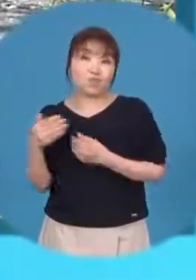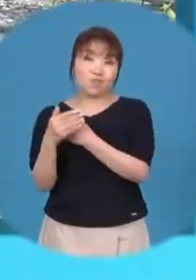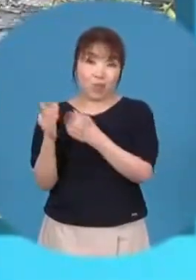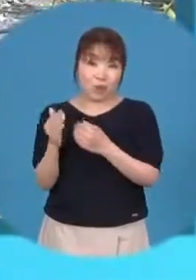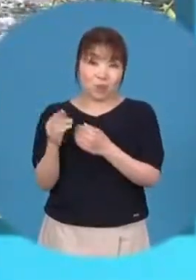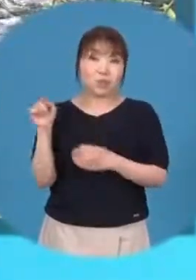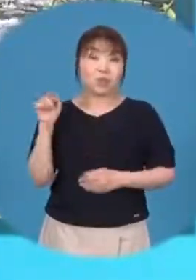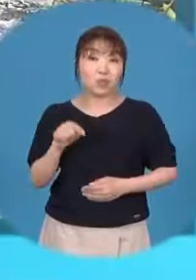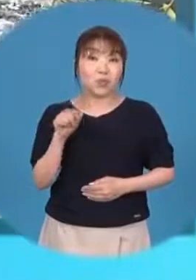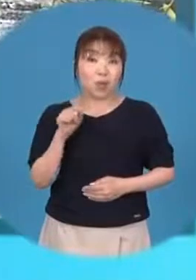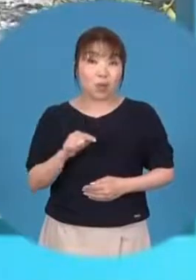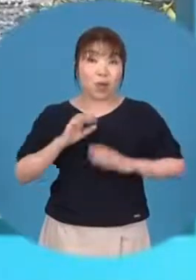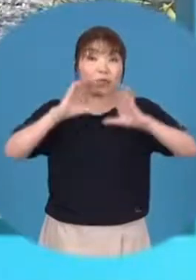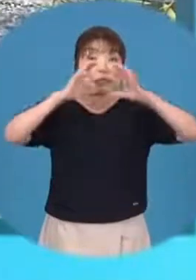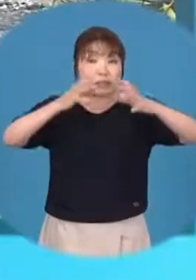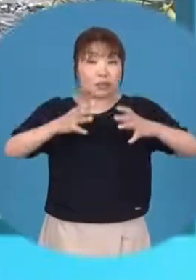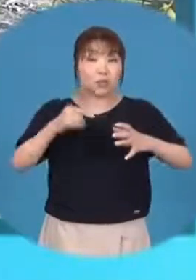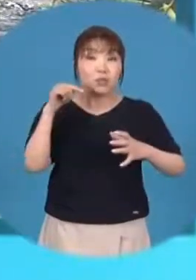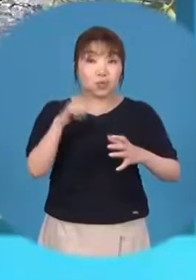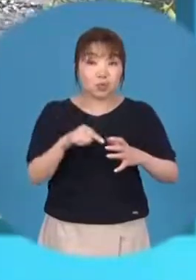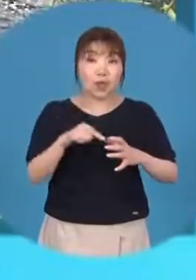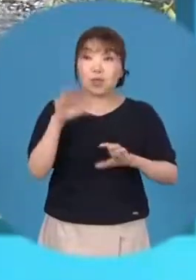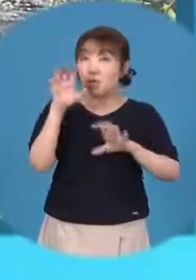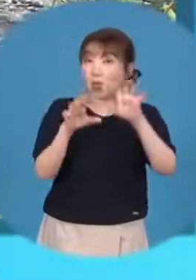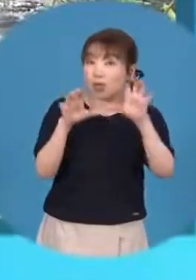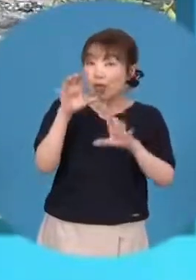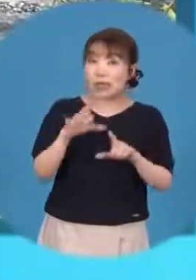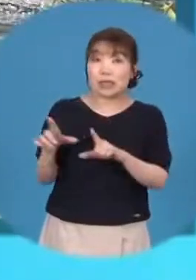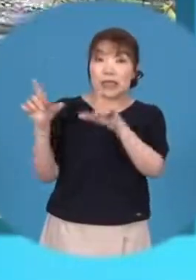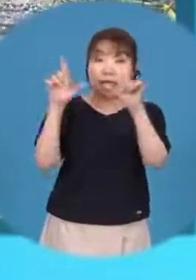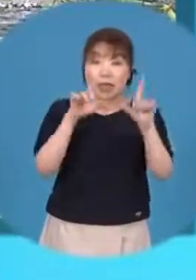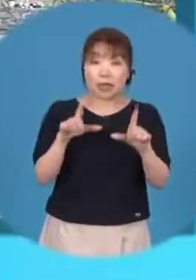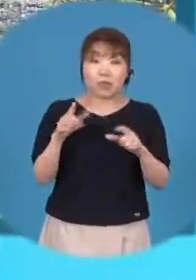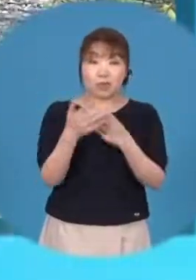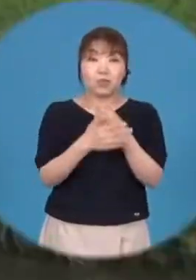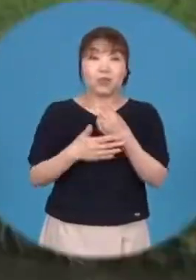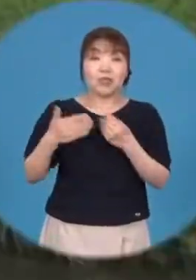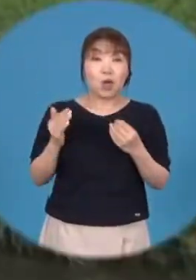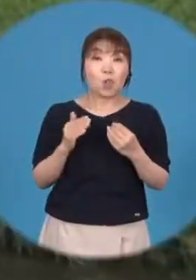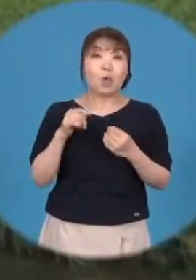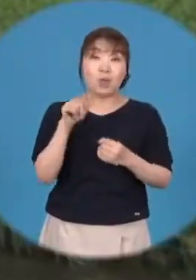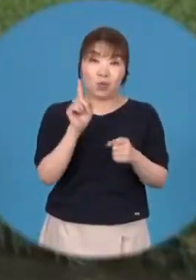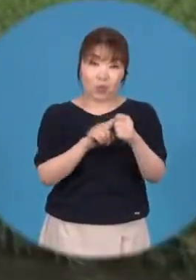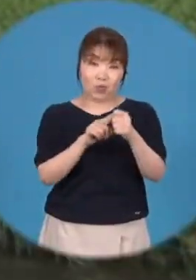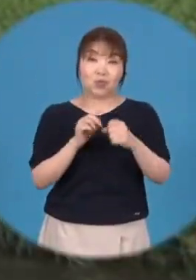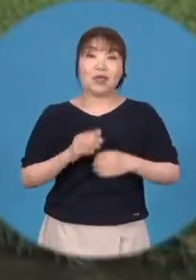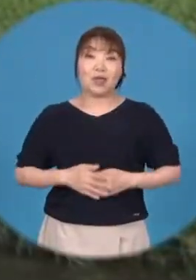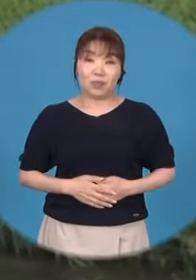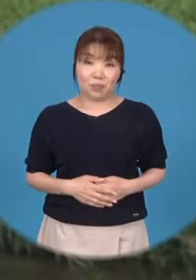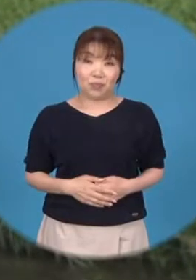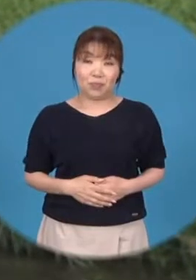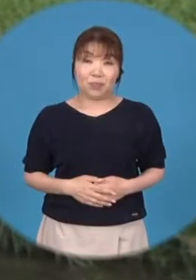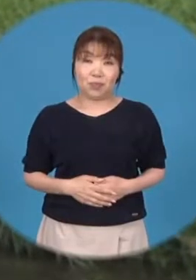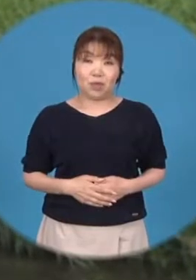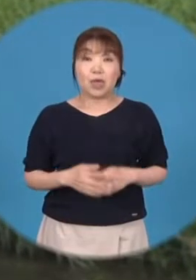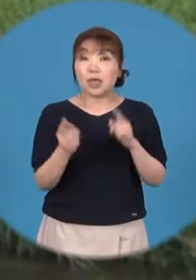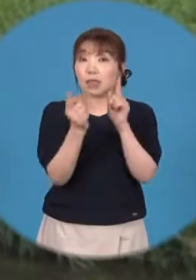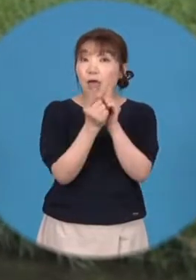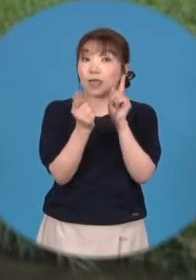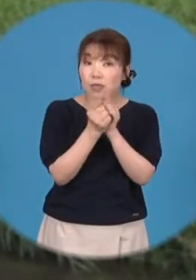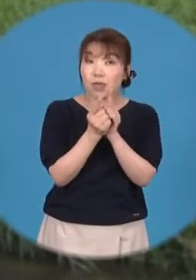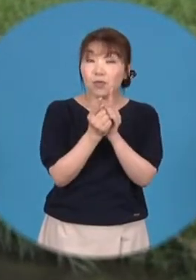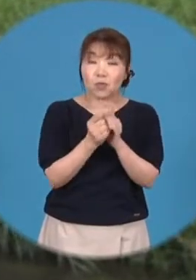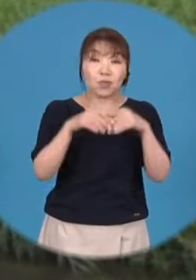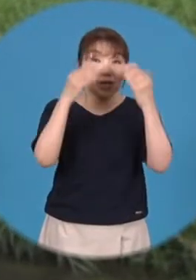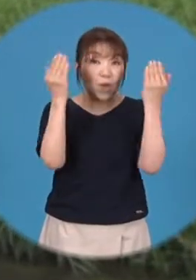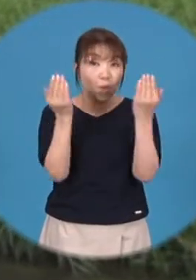ひいては地球や地球上に住む生き物を守ることにつながっています。 県では海洋ごみ対策として